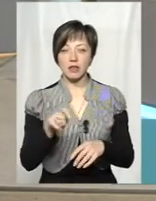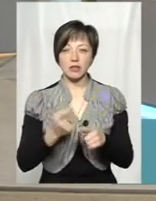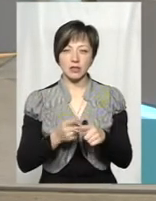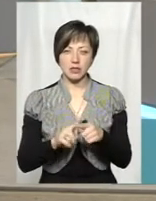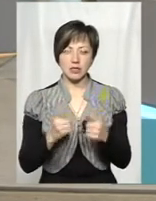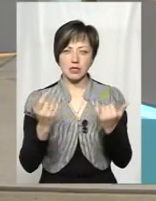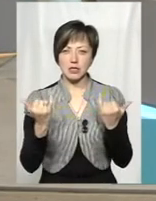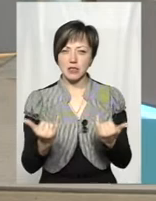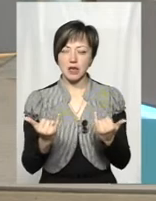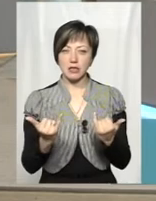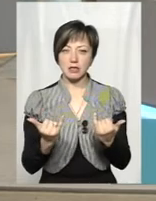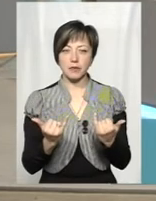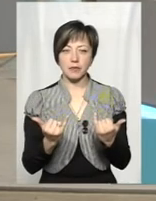зараз